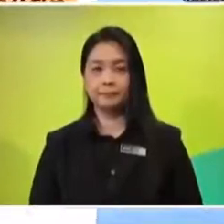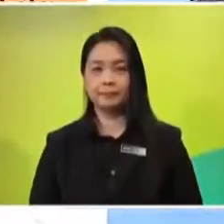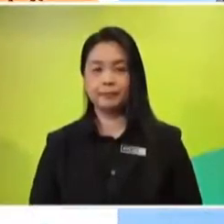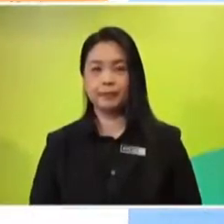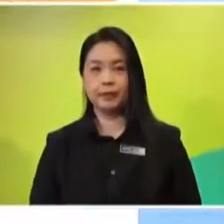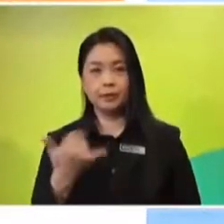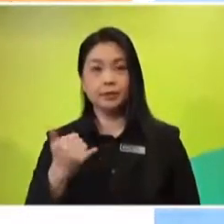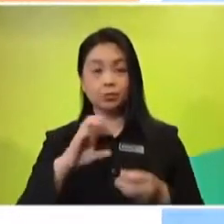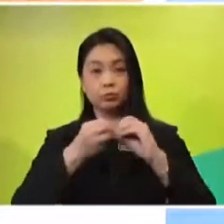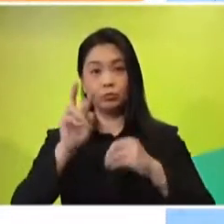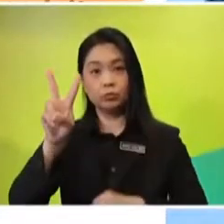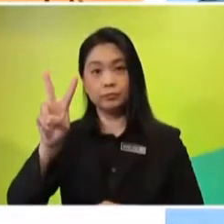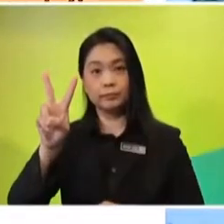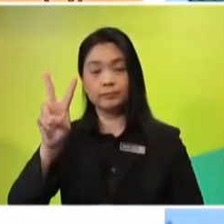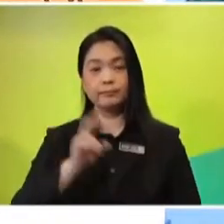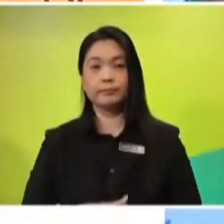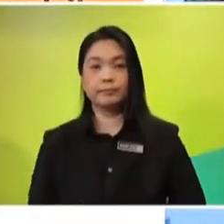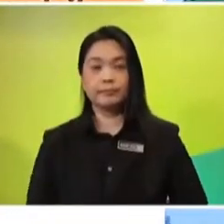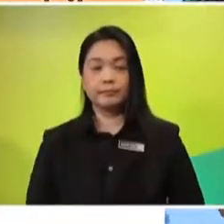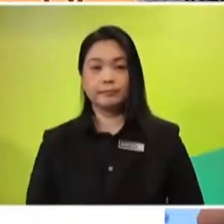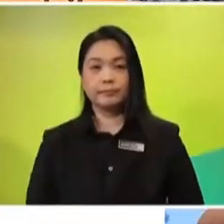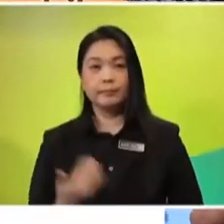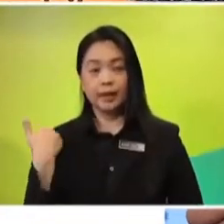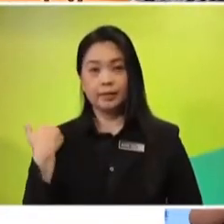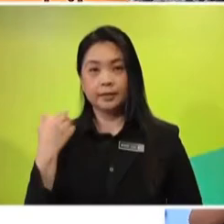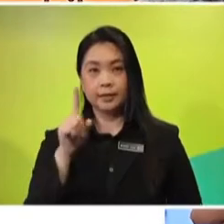yang kedua tu? Mm-hmm. Ha. Yang kedua kita ada